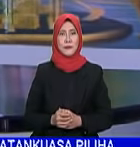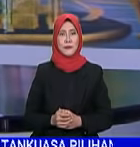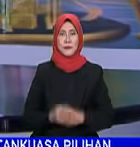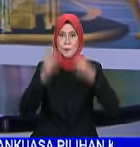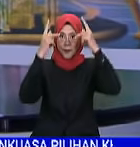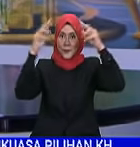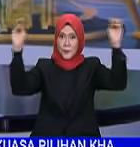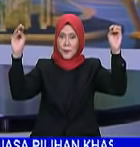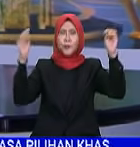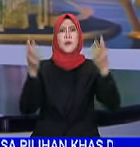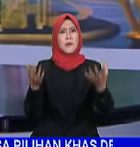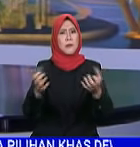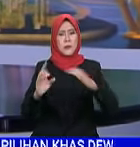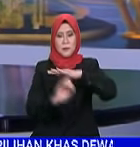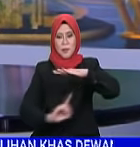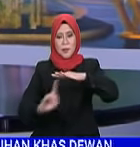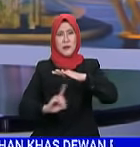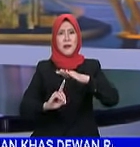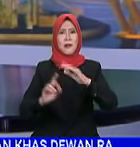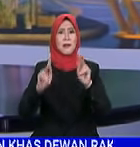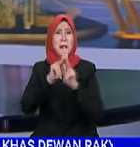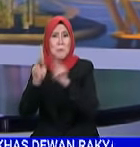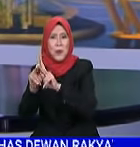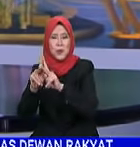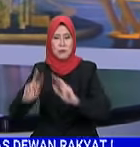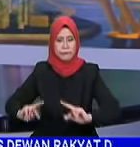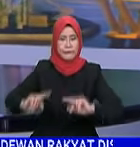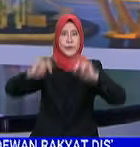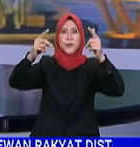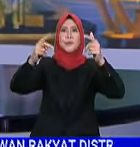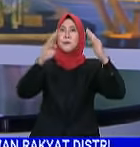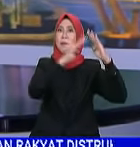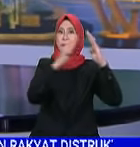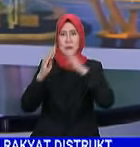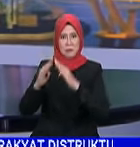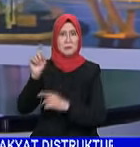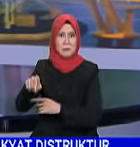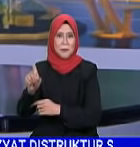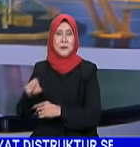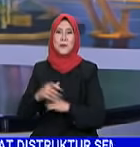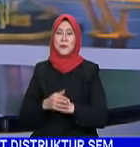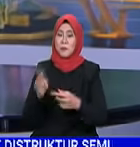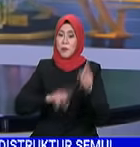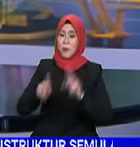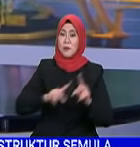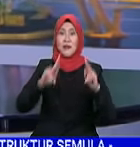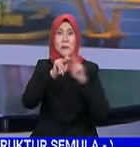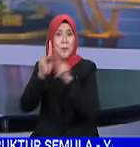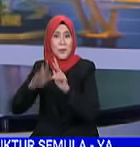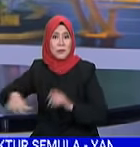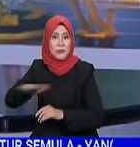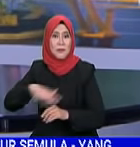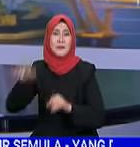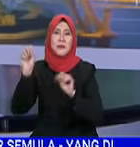Perdana Menteri turut mahukan dasar membandarkan luar bandar diperkasakan kembali. Ia bagi memastikan penduduk di kawasan luar bandar